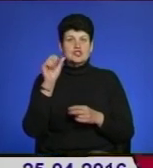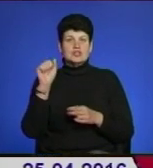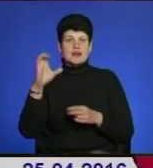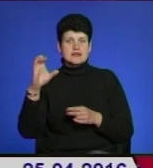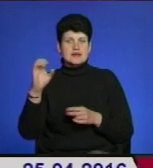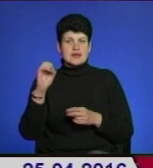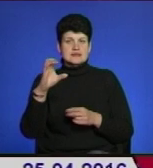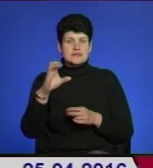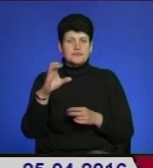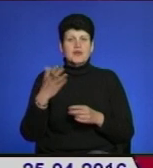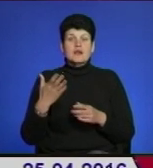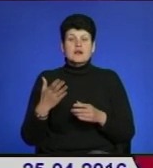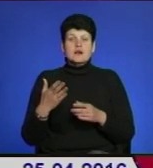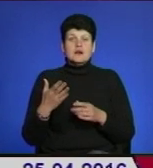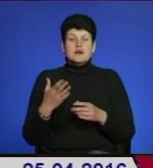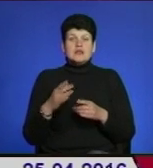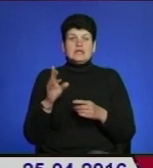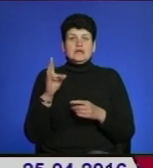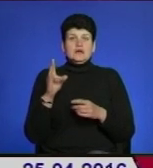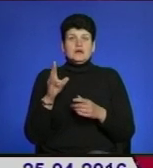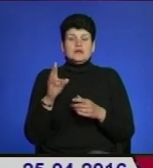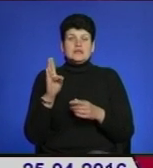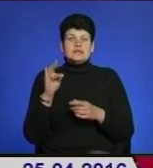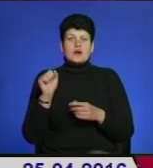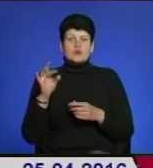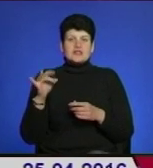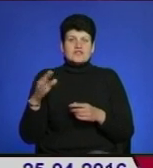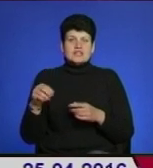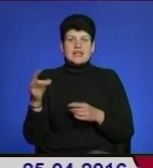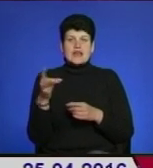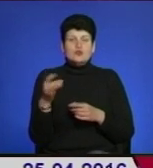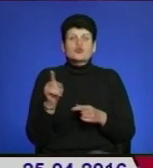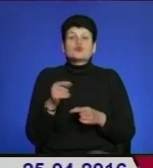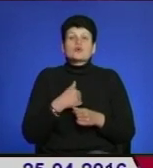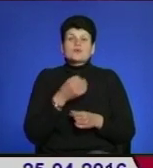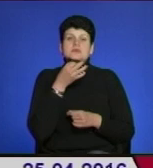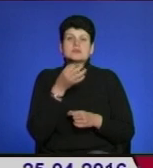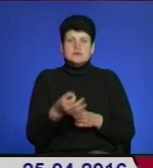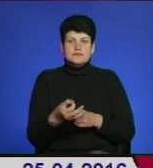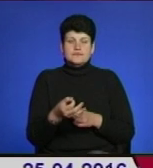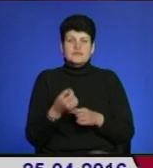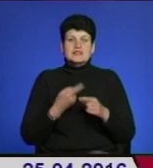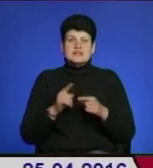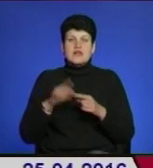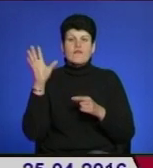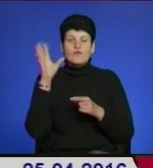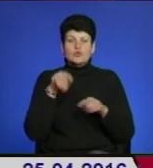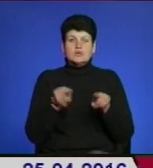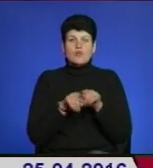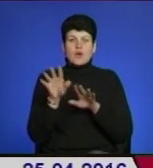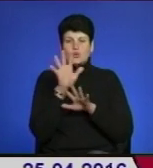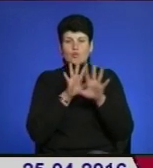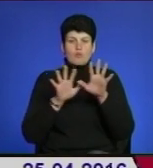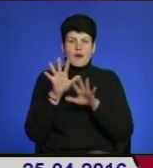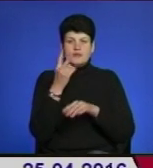дислокація Арача, Народичівський район. Ну, що я вам хочу сказати? Ну, це все як в тумані. Тих